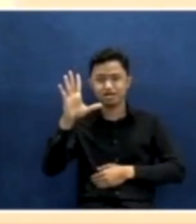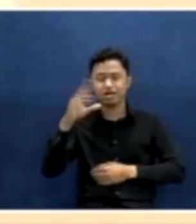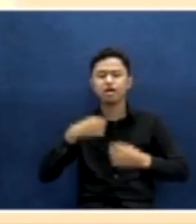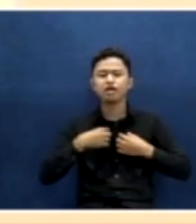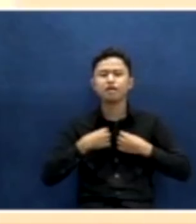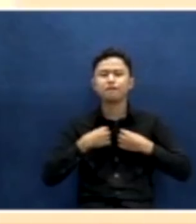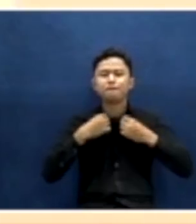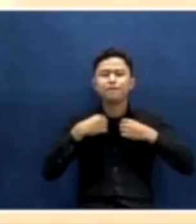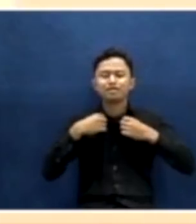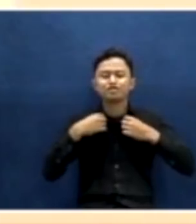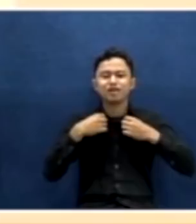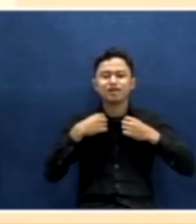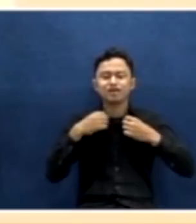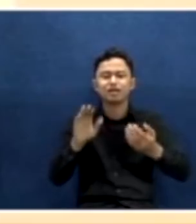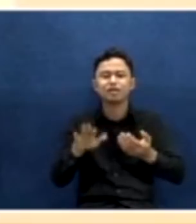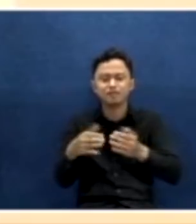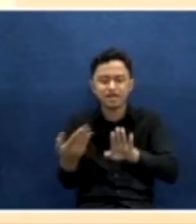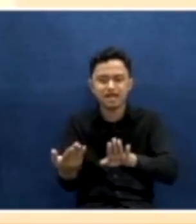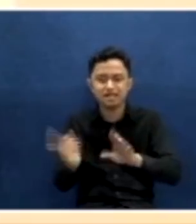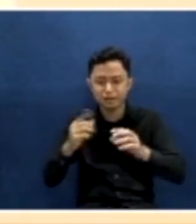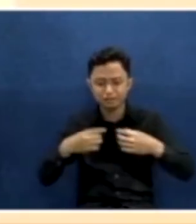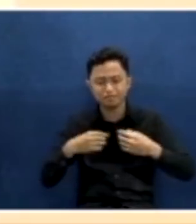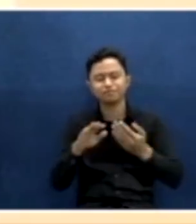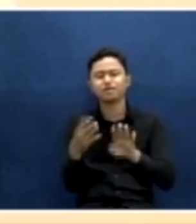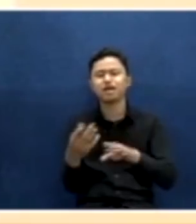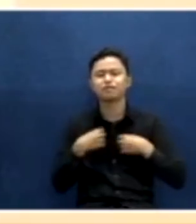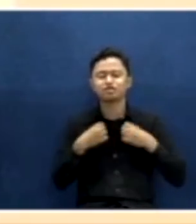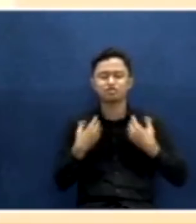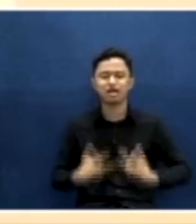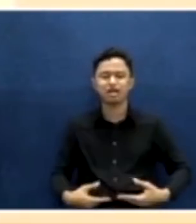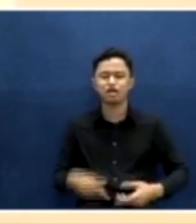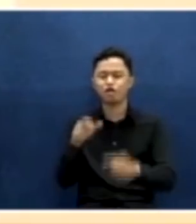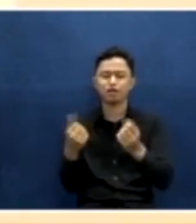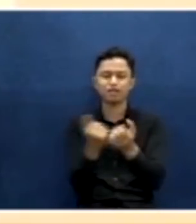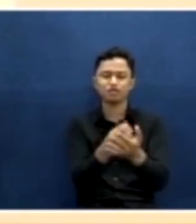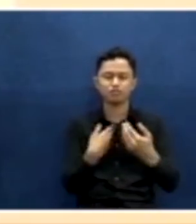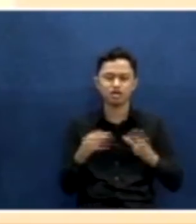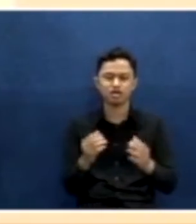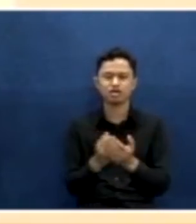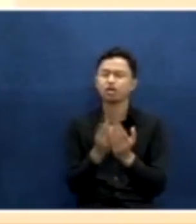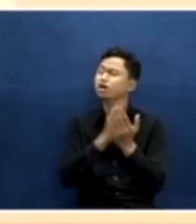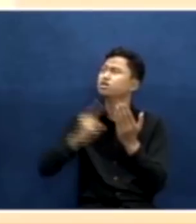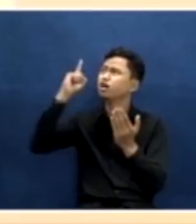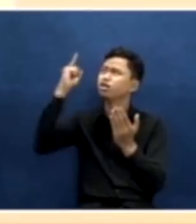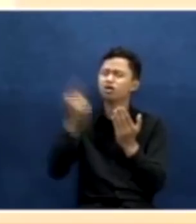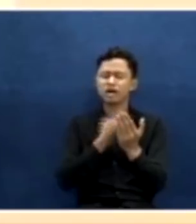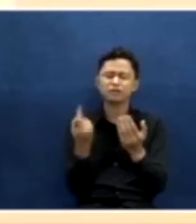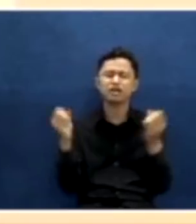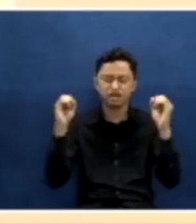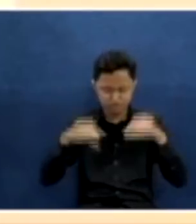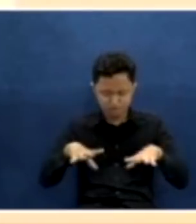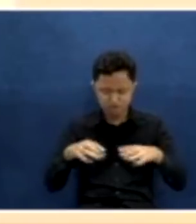baju mereka orang lain ketika mereka bermandikan darah dan akhirnya untuk dikuburkan Ya Allah kami Hai Mah Ya Allah ndak bisa melakukan